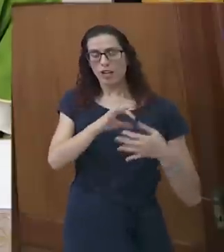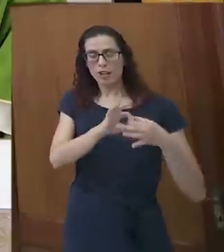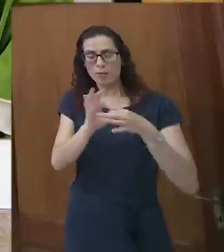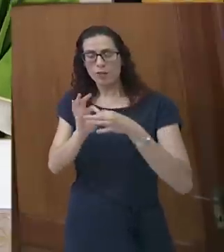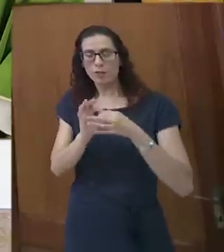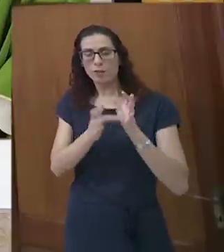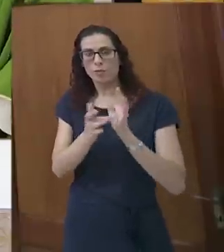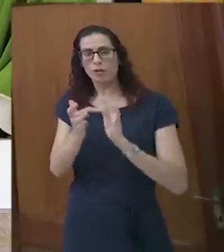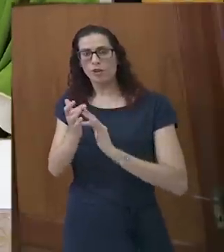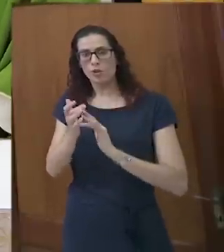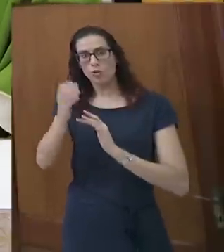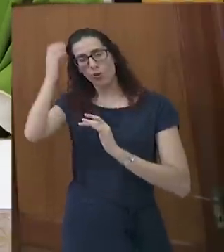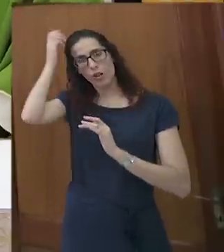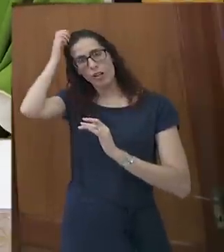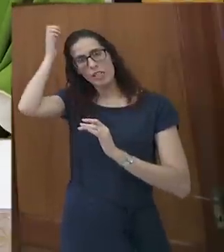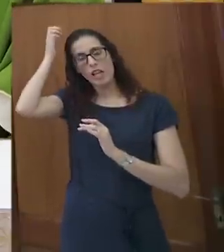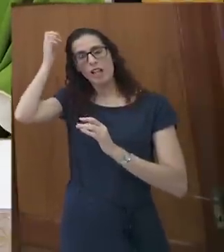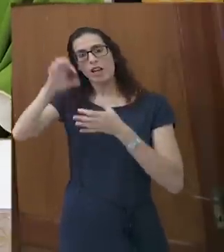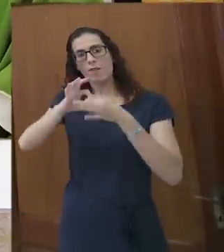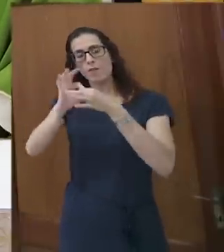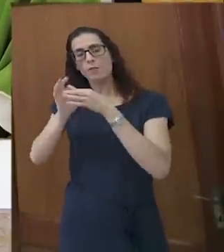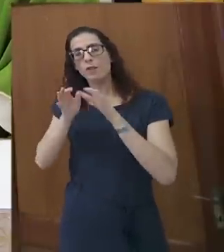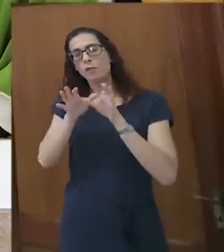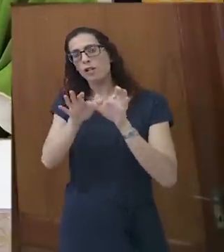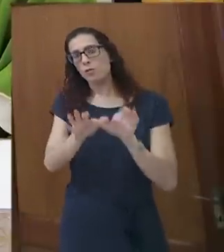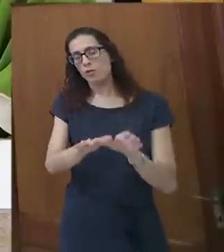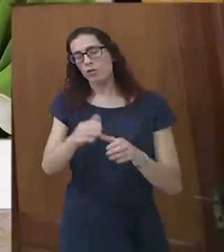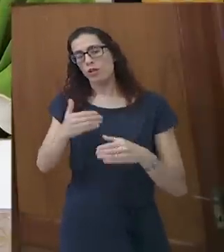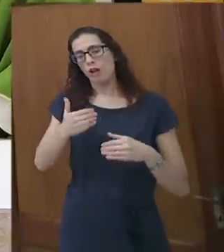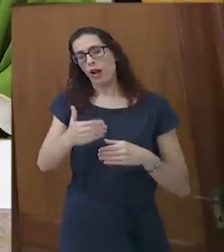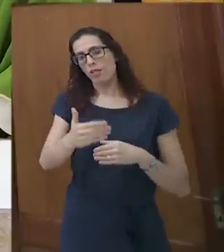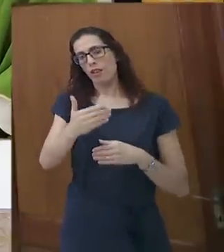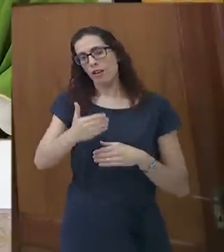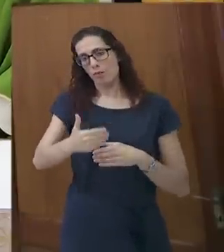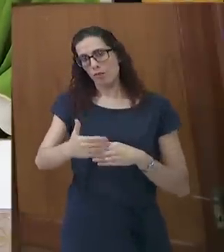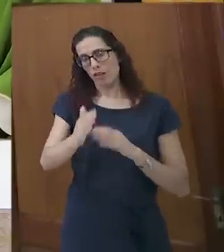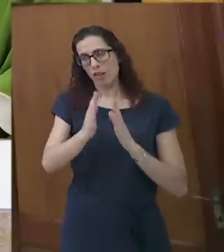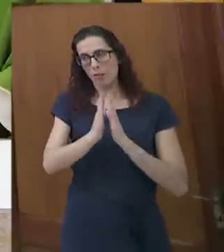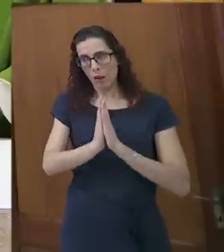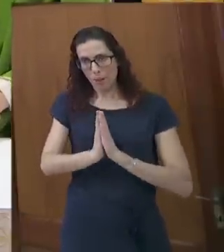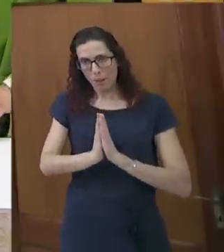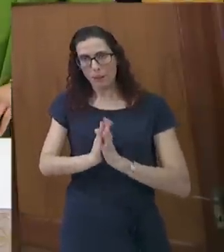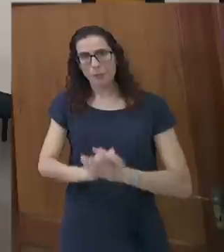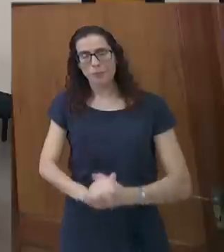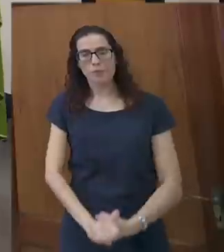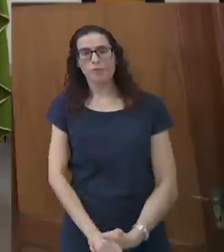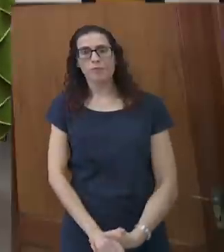jgħixu jissaltan, flimkien mal-Ispirtu Santu għal-dejjem ta' dejjem.